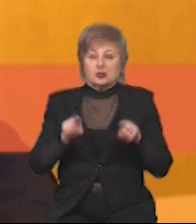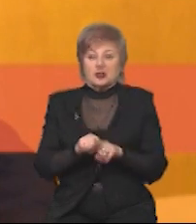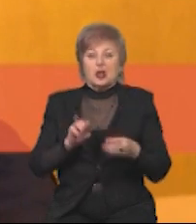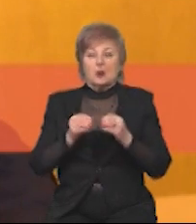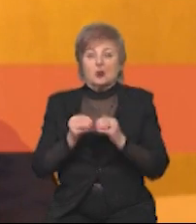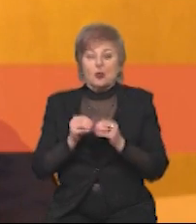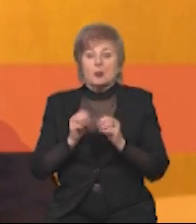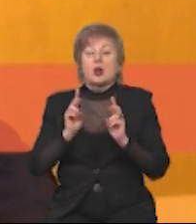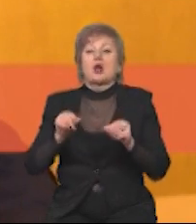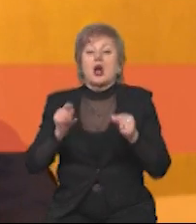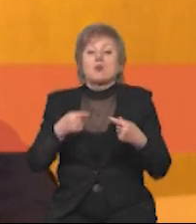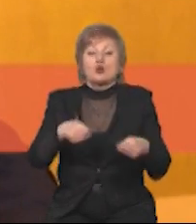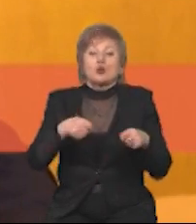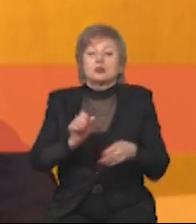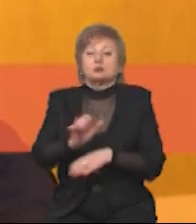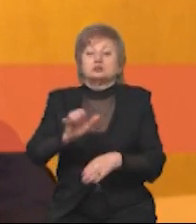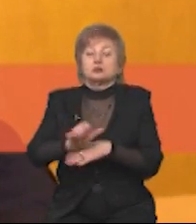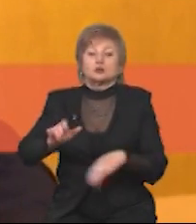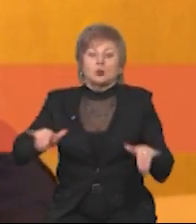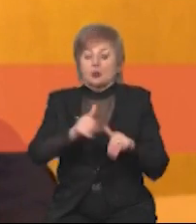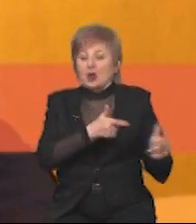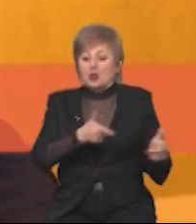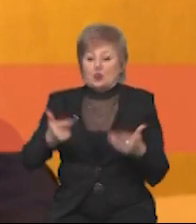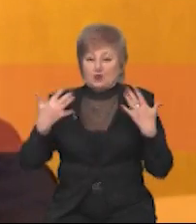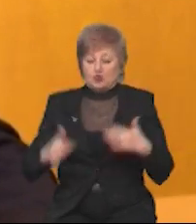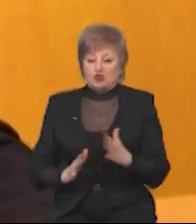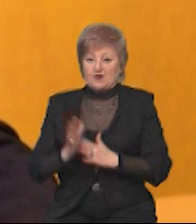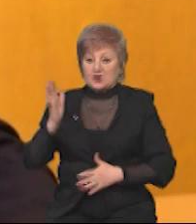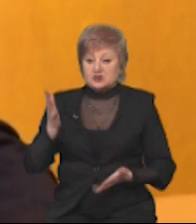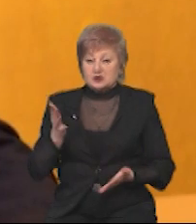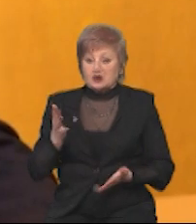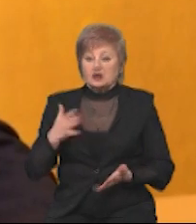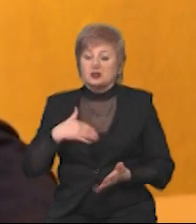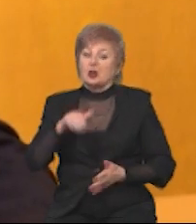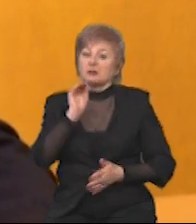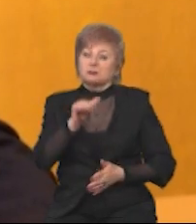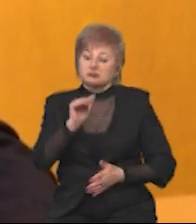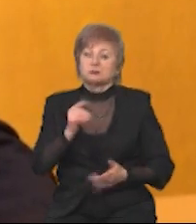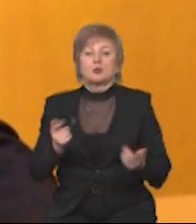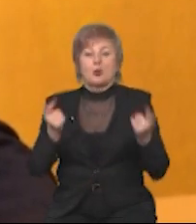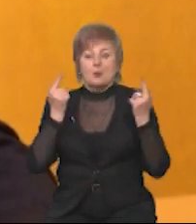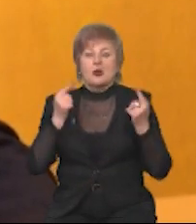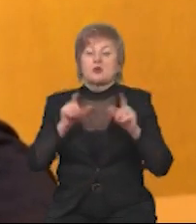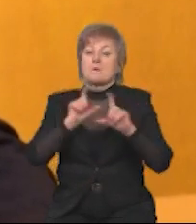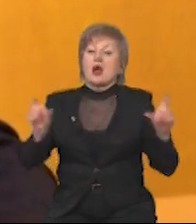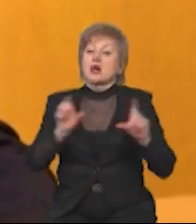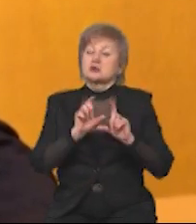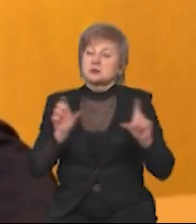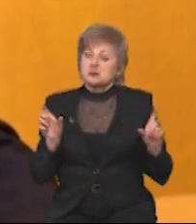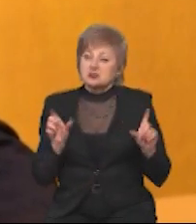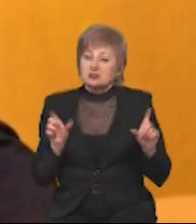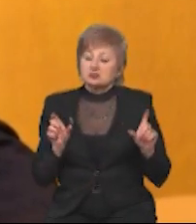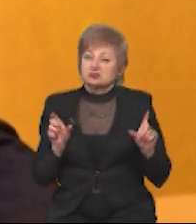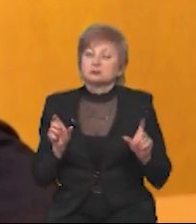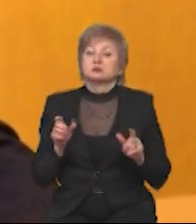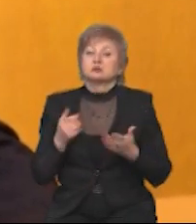як реалізація нашої готової овочевої продукції. Я звернувся до великих мереж супермаркетів,